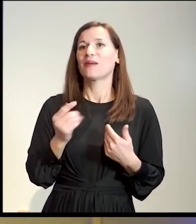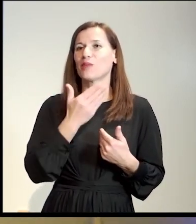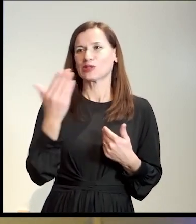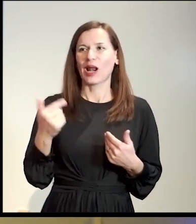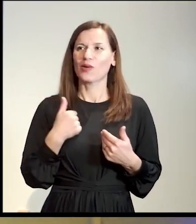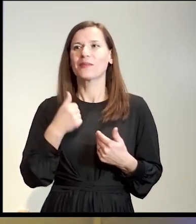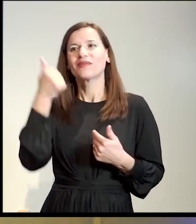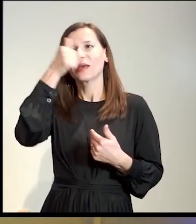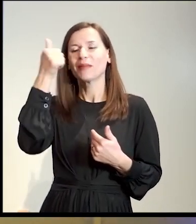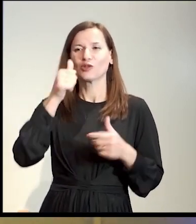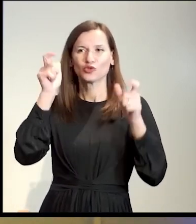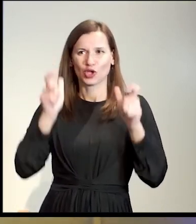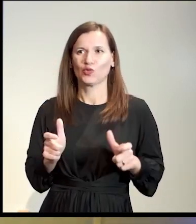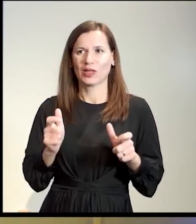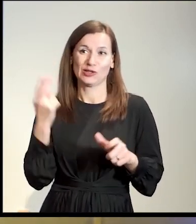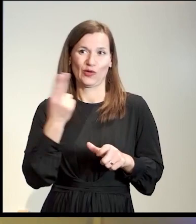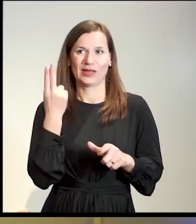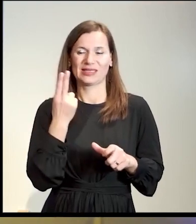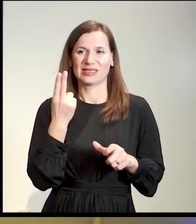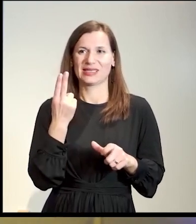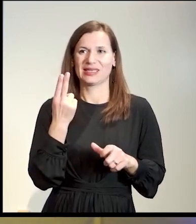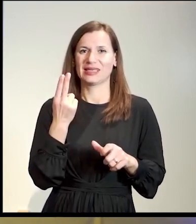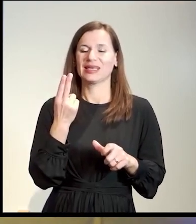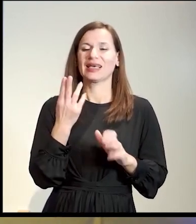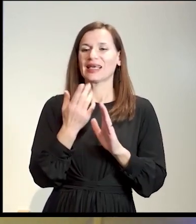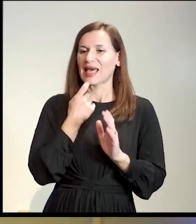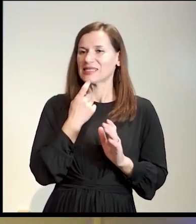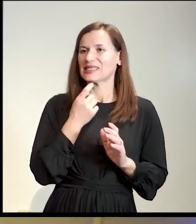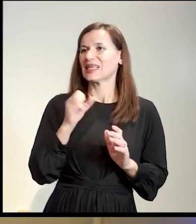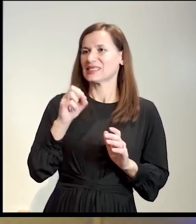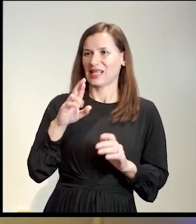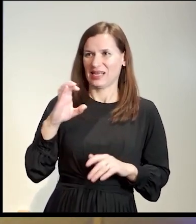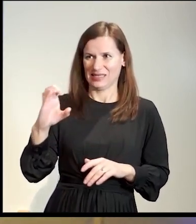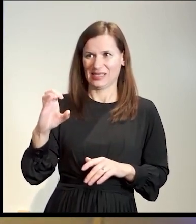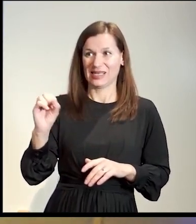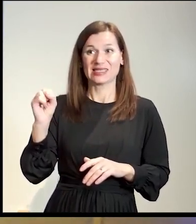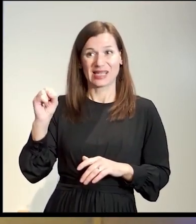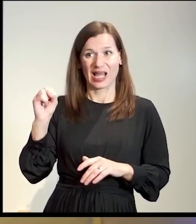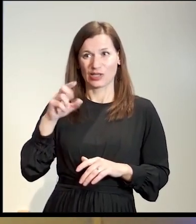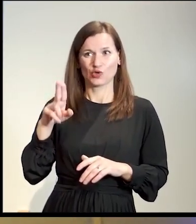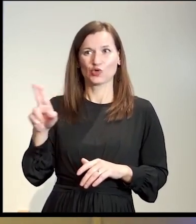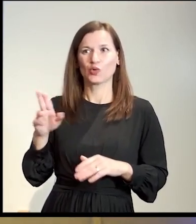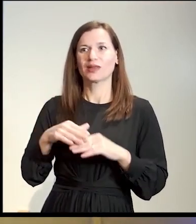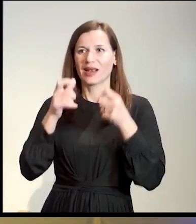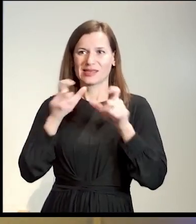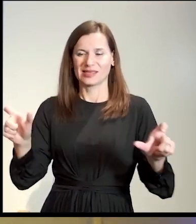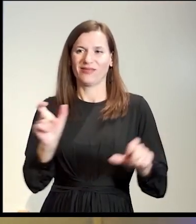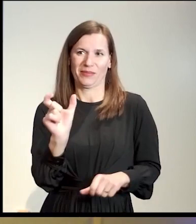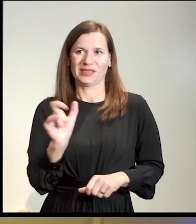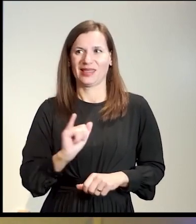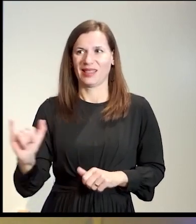slovenski jezik Frana Ramovša, ZRC SAZU, na razglasitvi besede leta. Na inštitutu